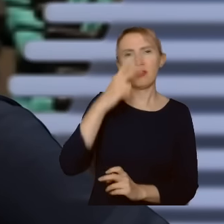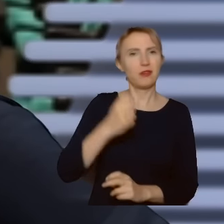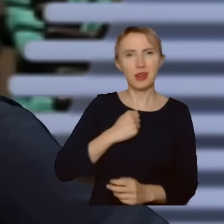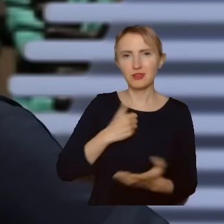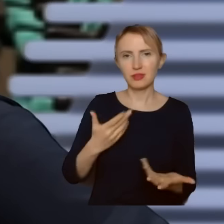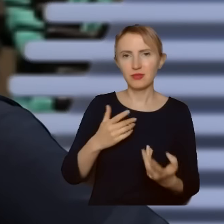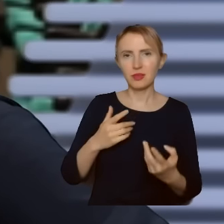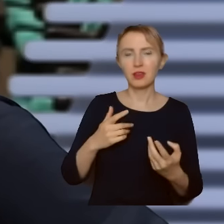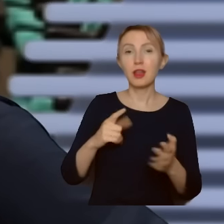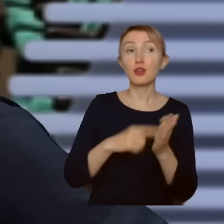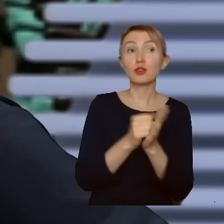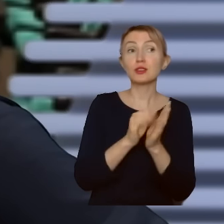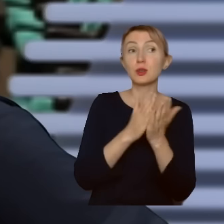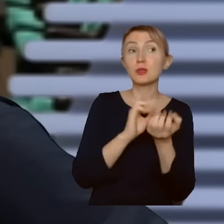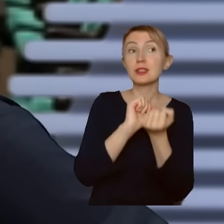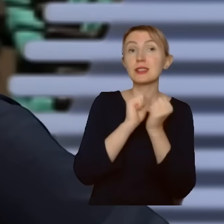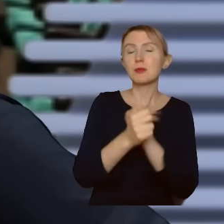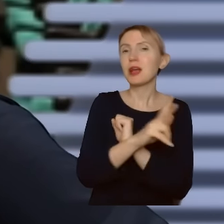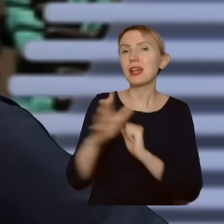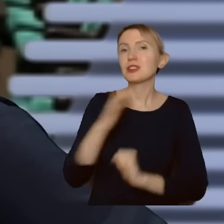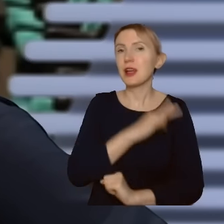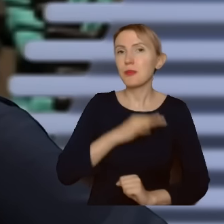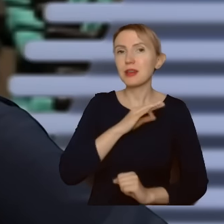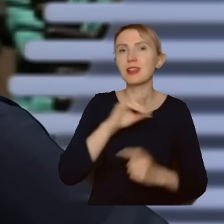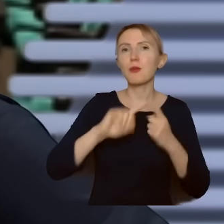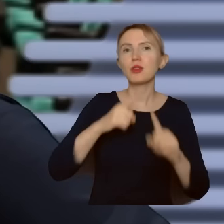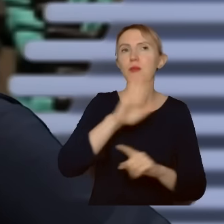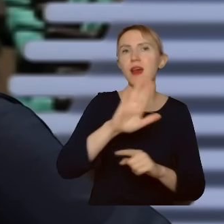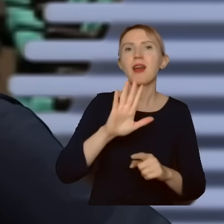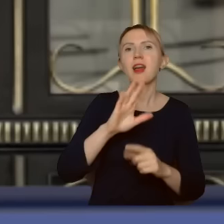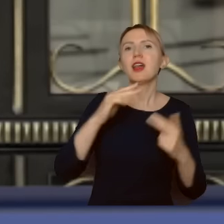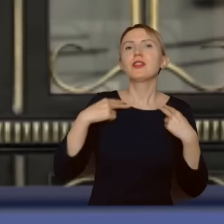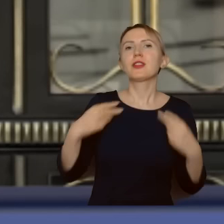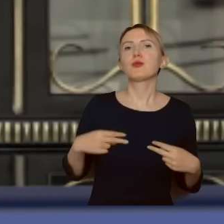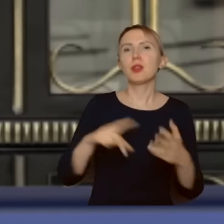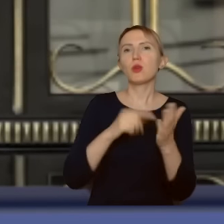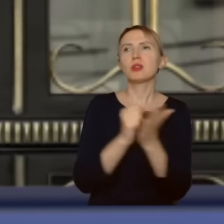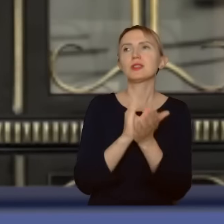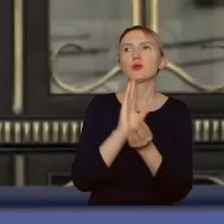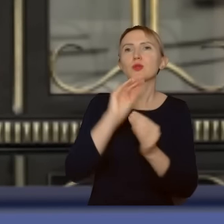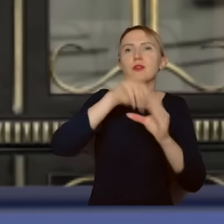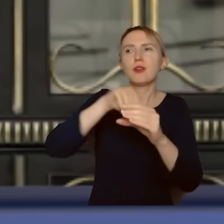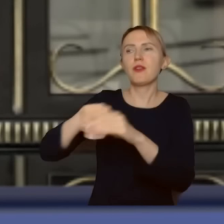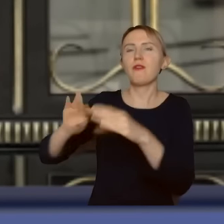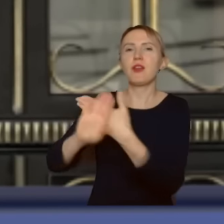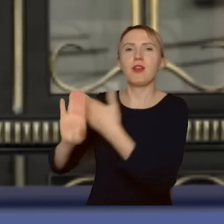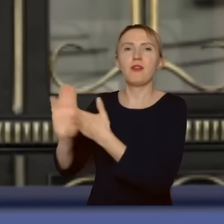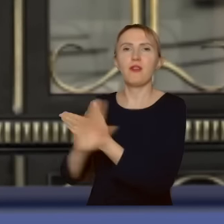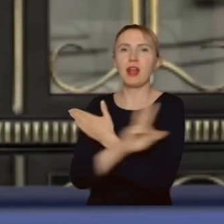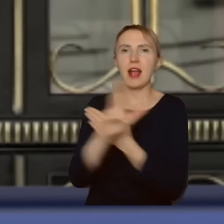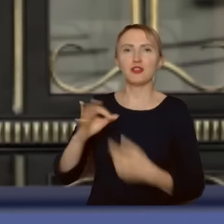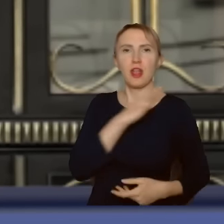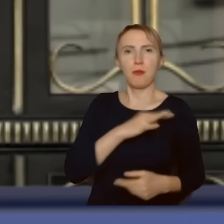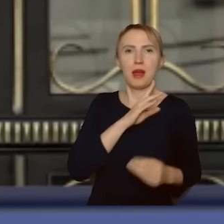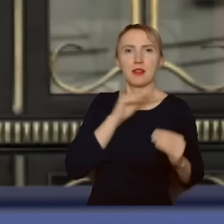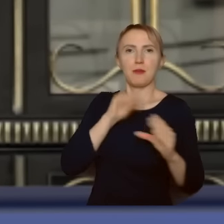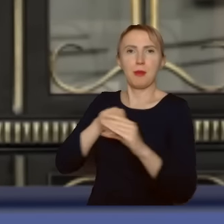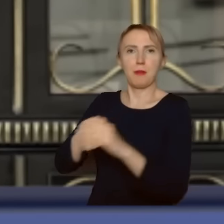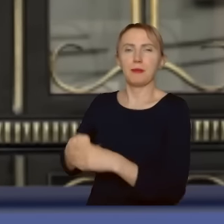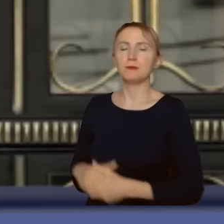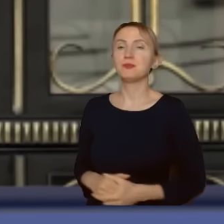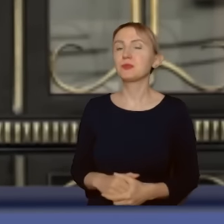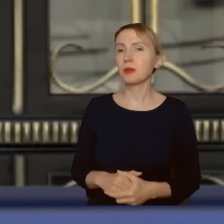zmieńmy konstytucję tak, żeby każda partia polityczna miała swojego człowieka w Trybunale Konstytucyjnym. I sugeruje, że dzisiejsza opozycja, czyli pan, panie